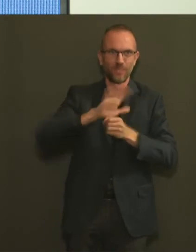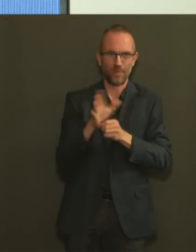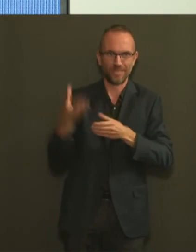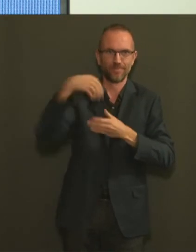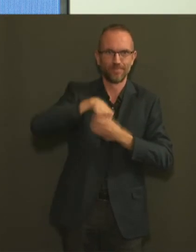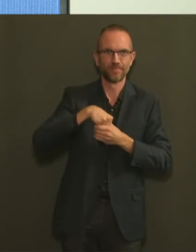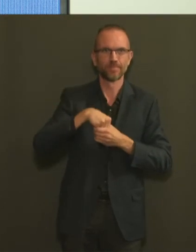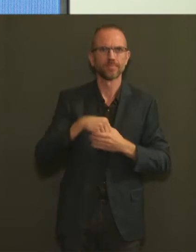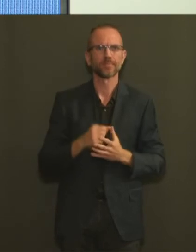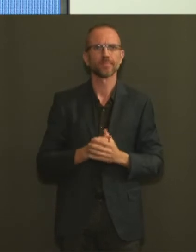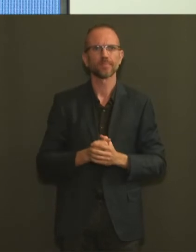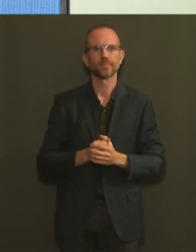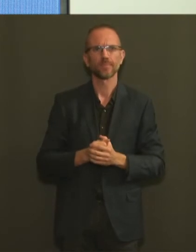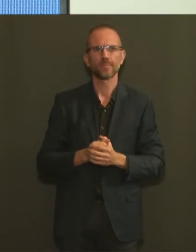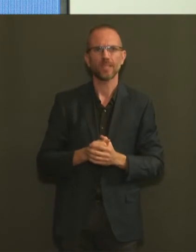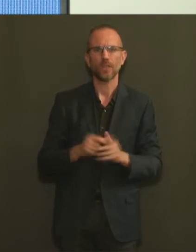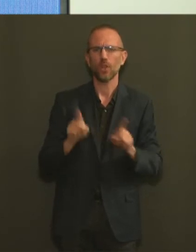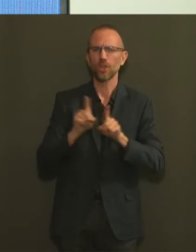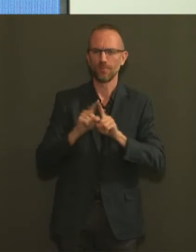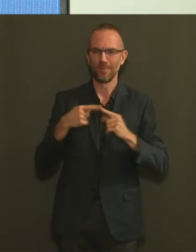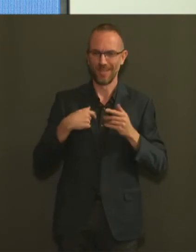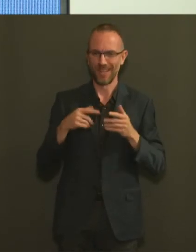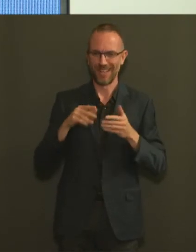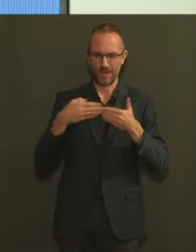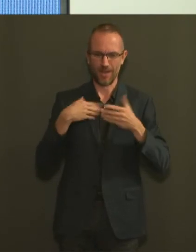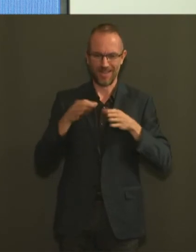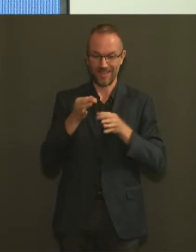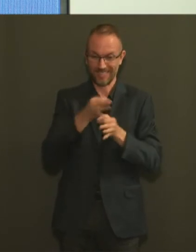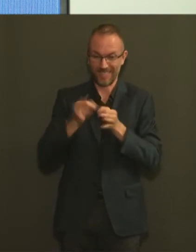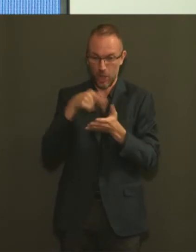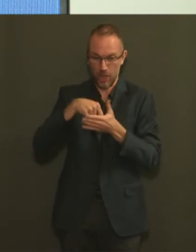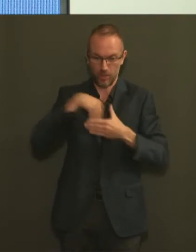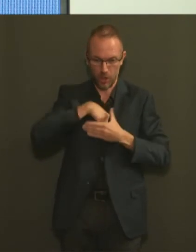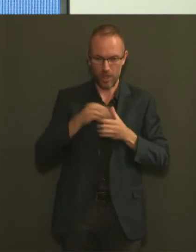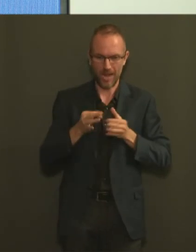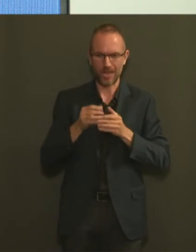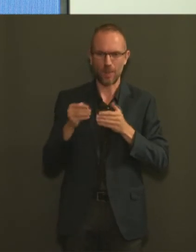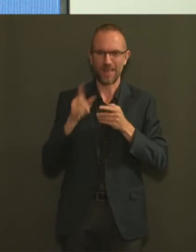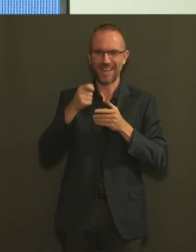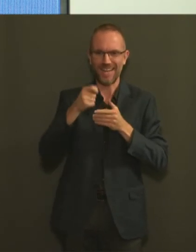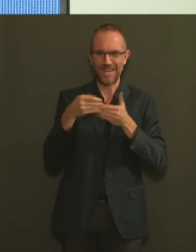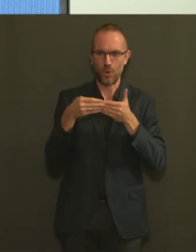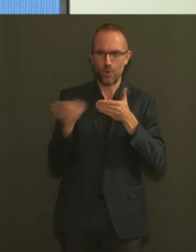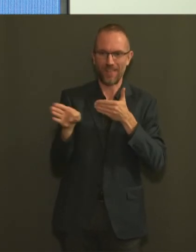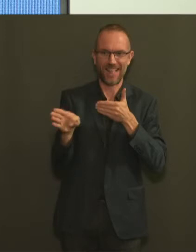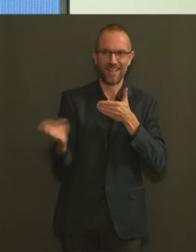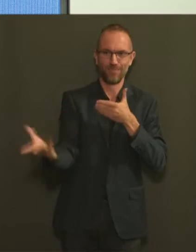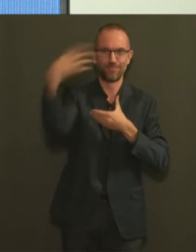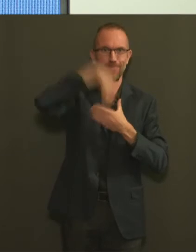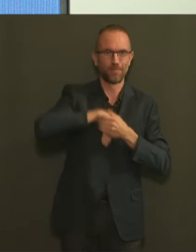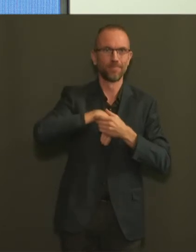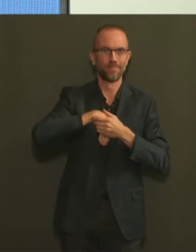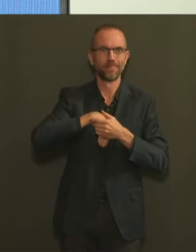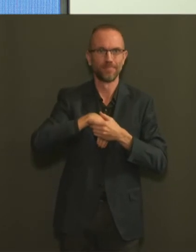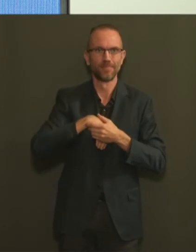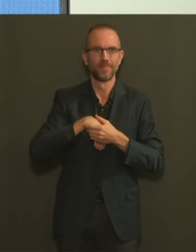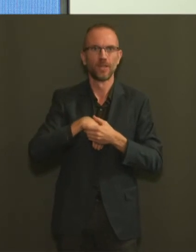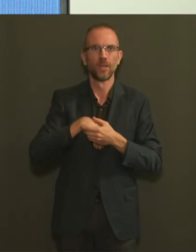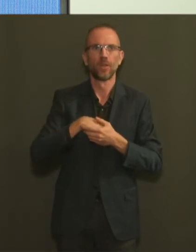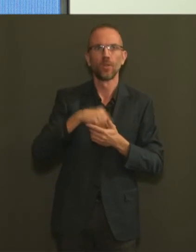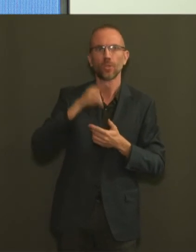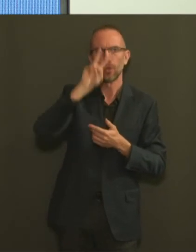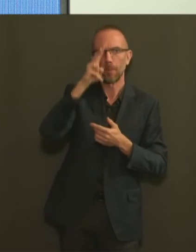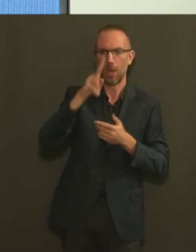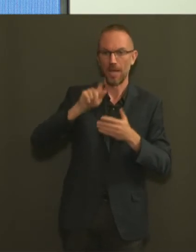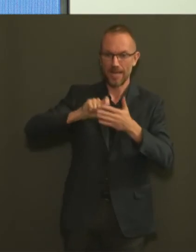que vous avez l'habitude d'employer et vous devez toujours chipoter un peu à la tourner en deux trois fois ça prend une seconde une seconde et demie